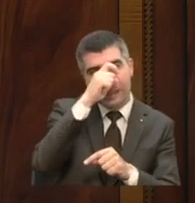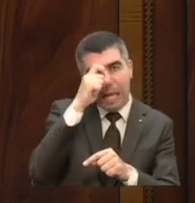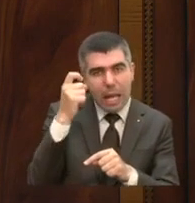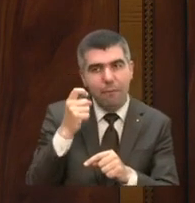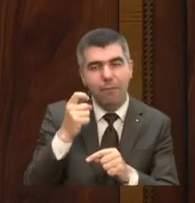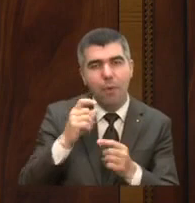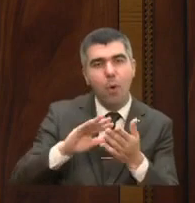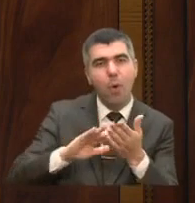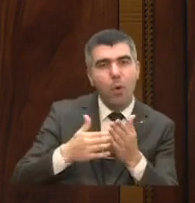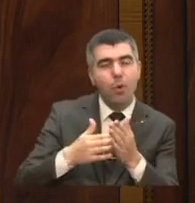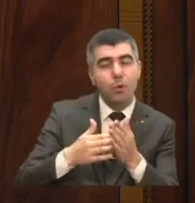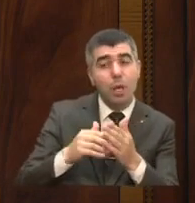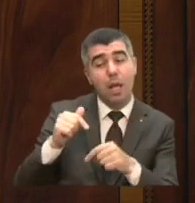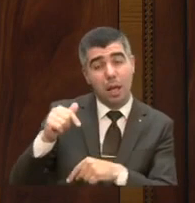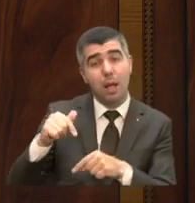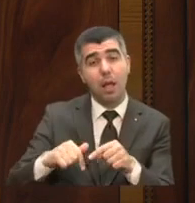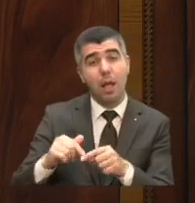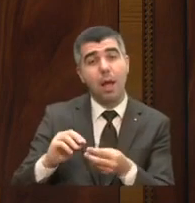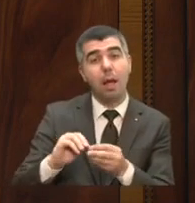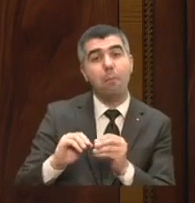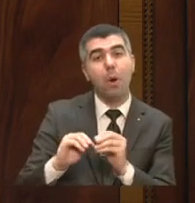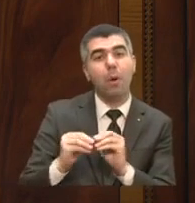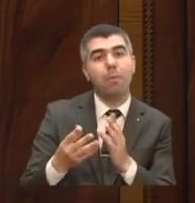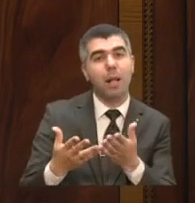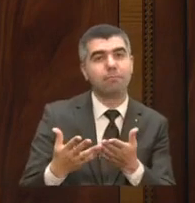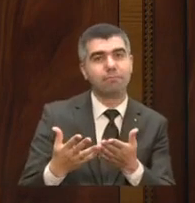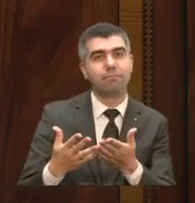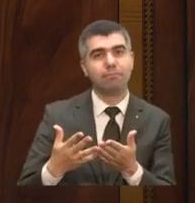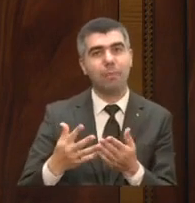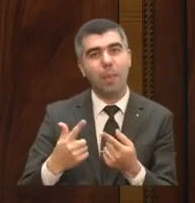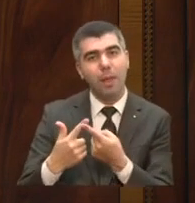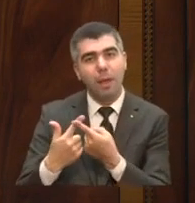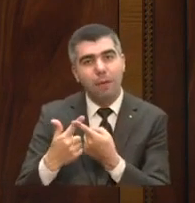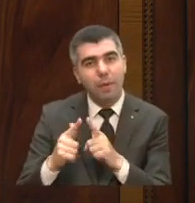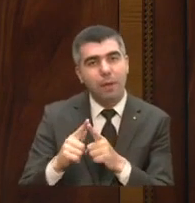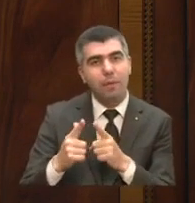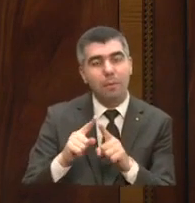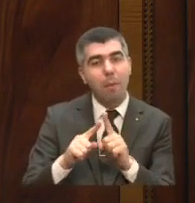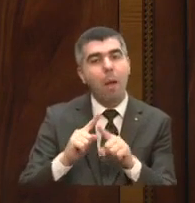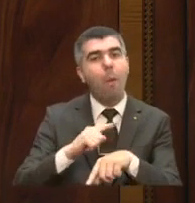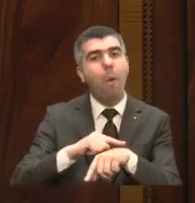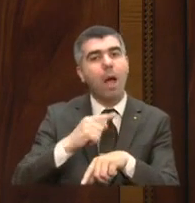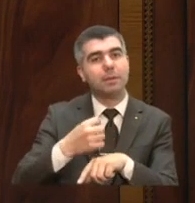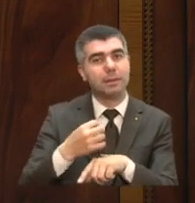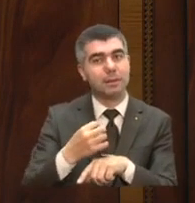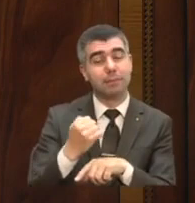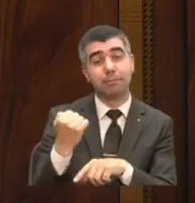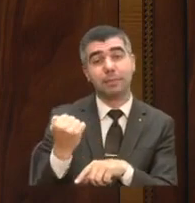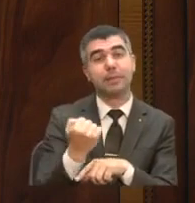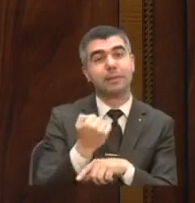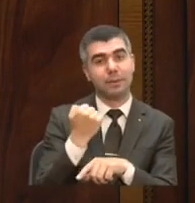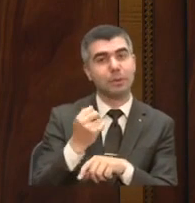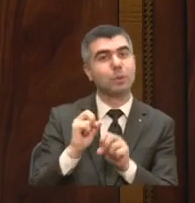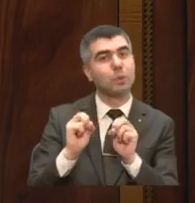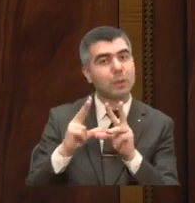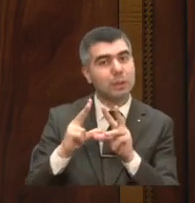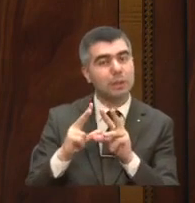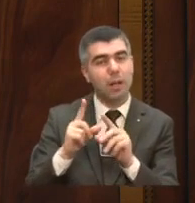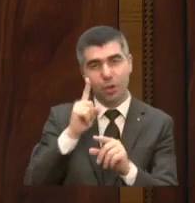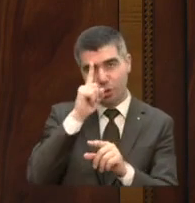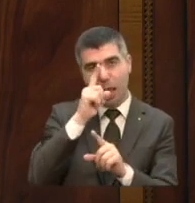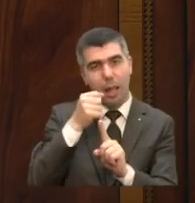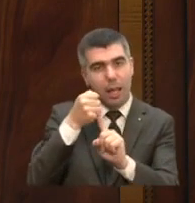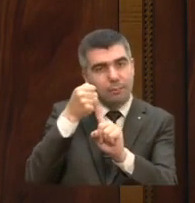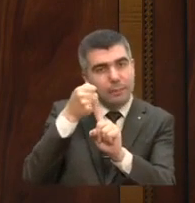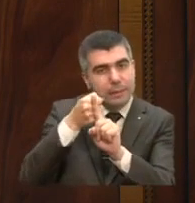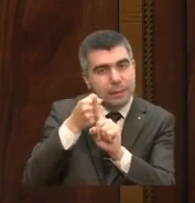سنعيشها لبضع سنوات، لأن هذه الاستثمارات وتنزيلها خصو واحد الوقت، ونحن سنعمل في كل ما في وسعنا